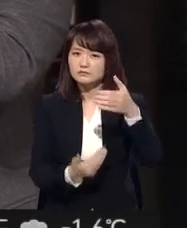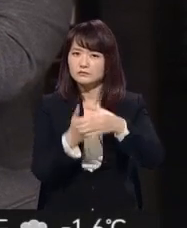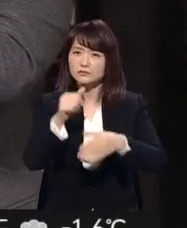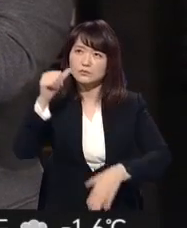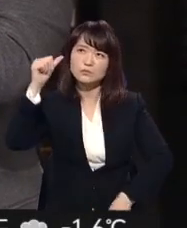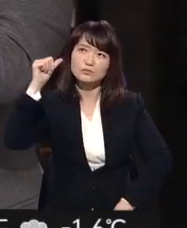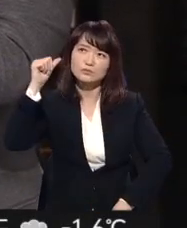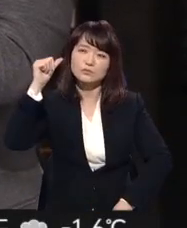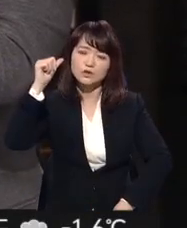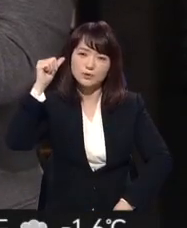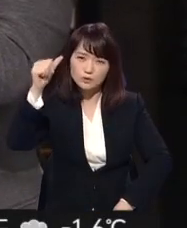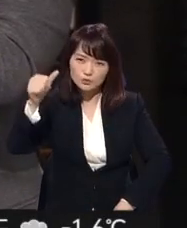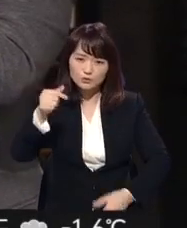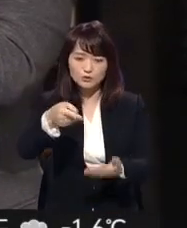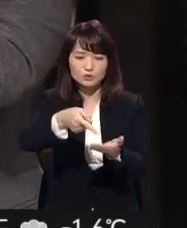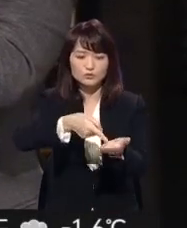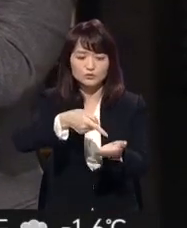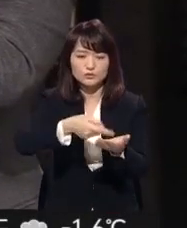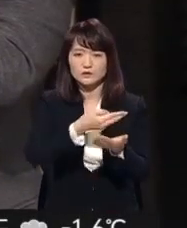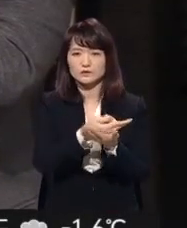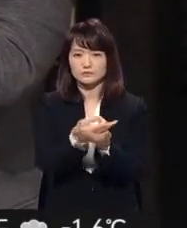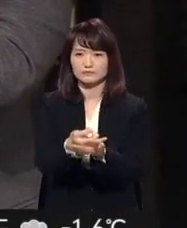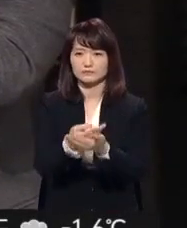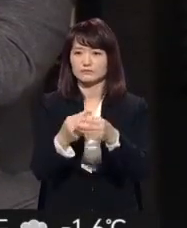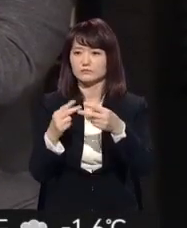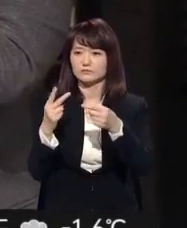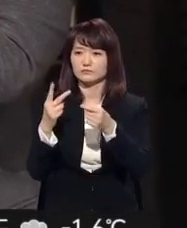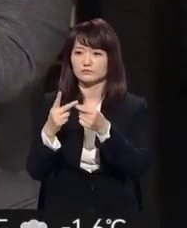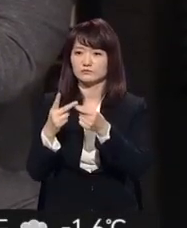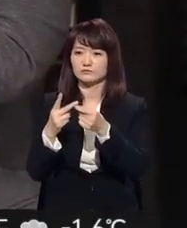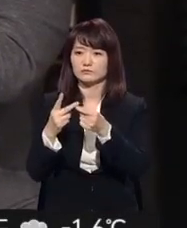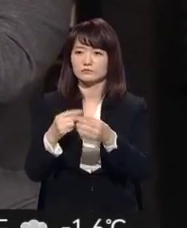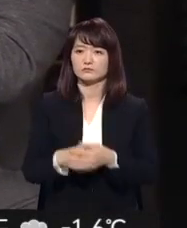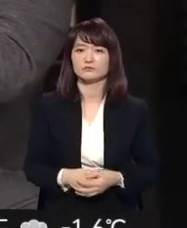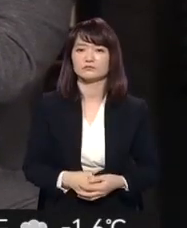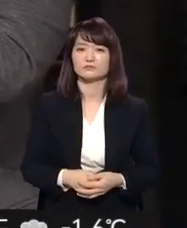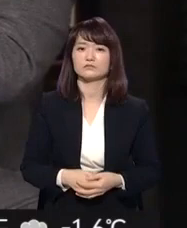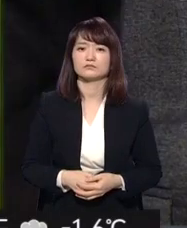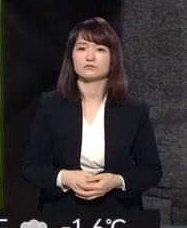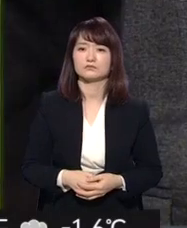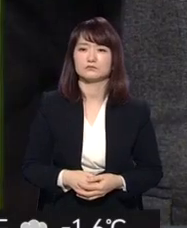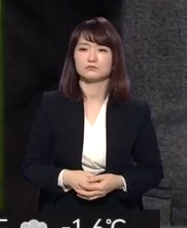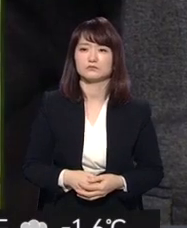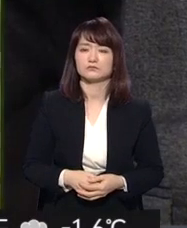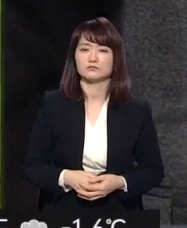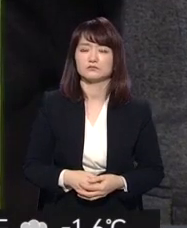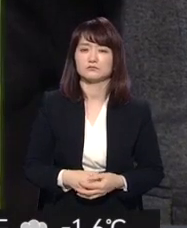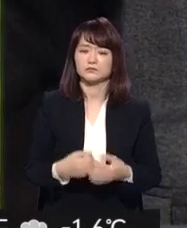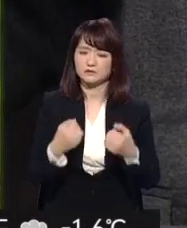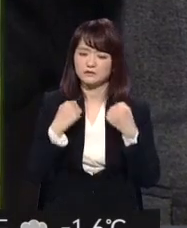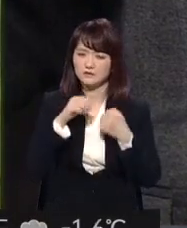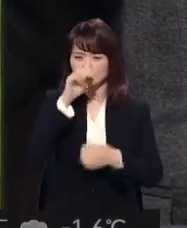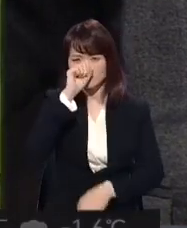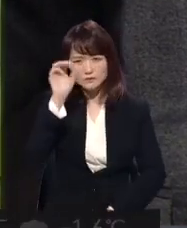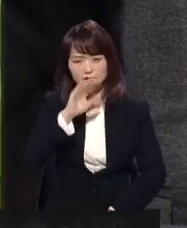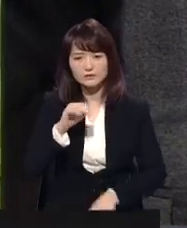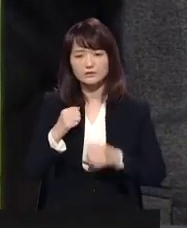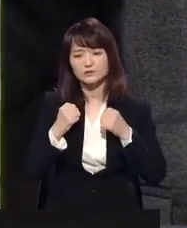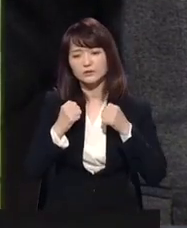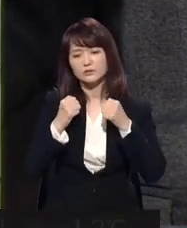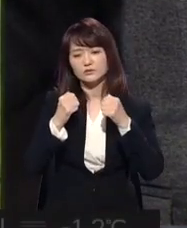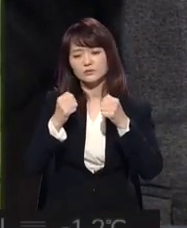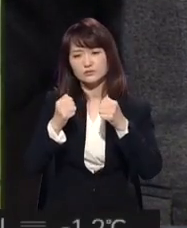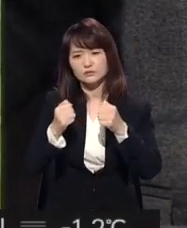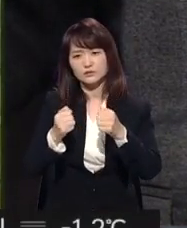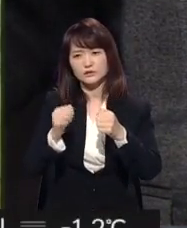5일 전에 수술을 했습니다 그래서 이번 하에 있었고요 두 번째 용의 차량이 차량 같은 경우에는 건강상의 문제로 운전대를 놓은지가